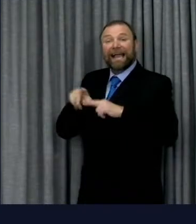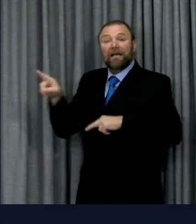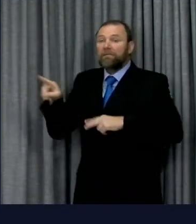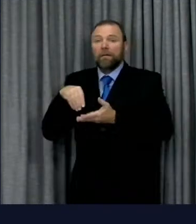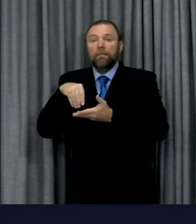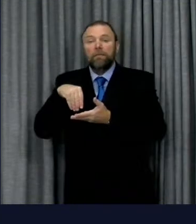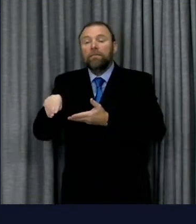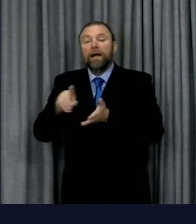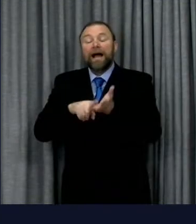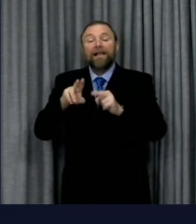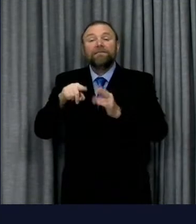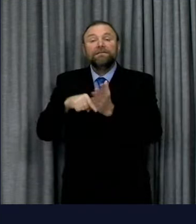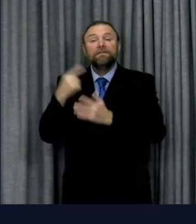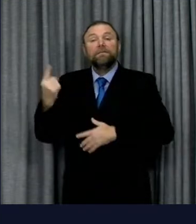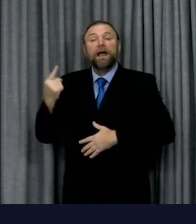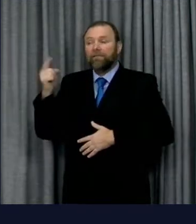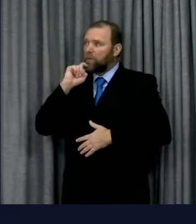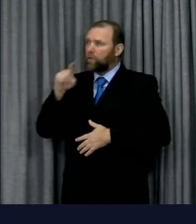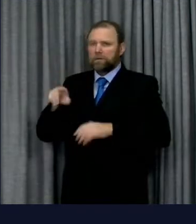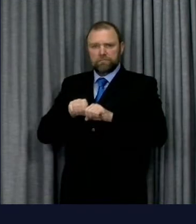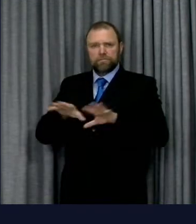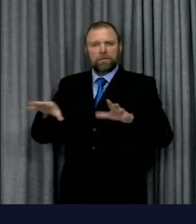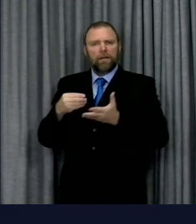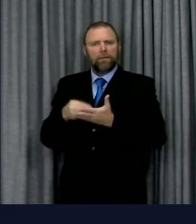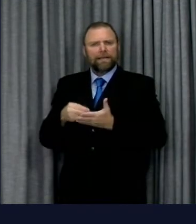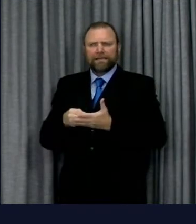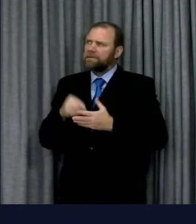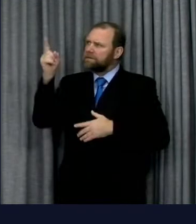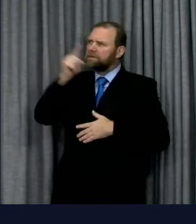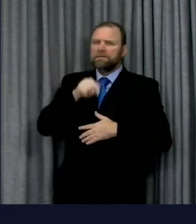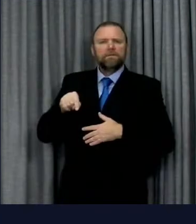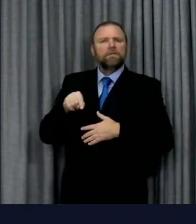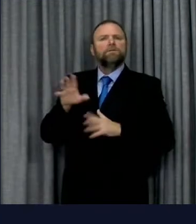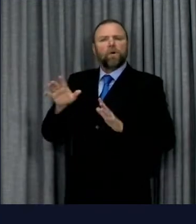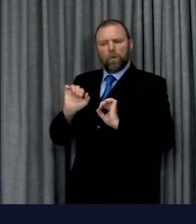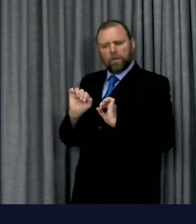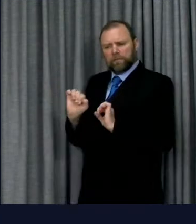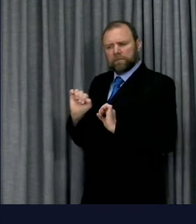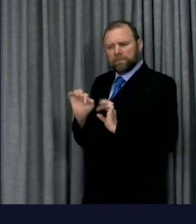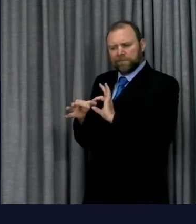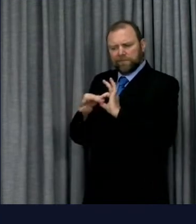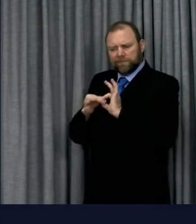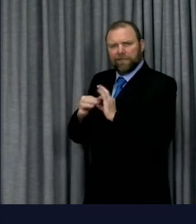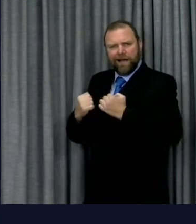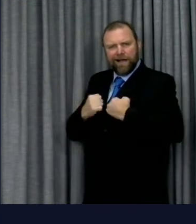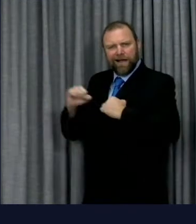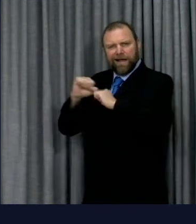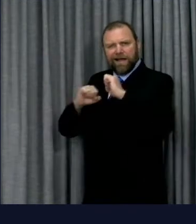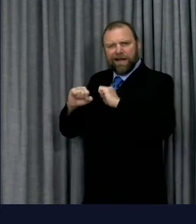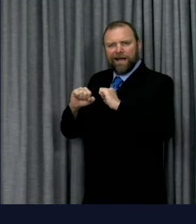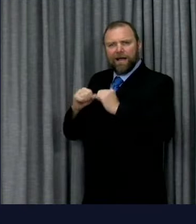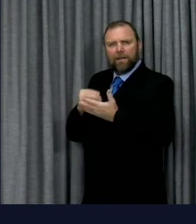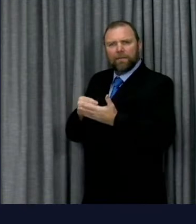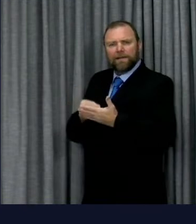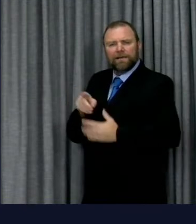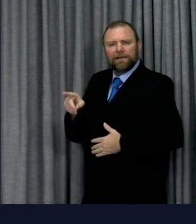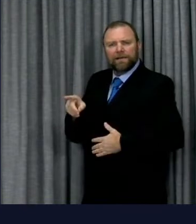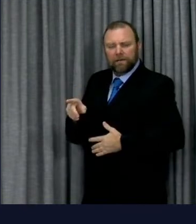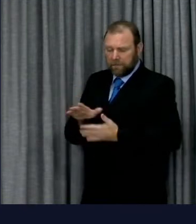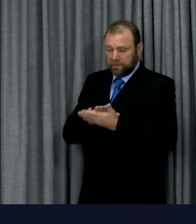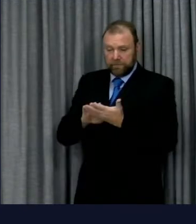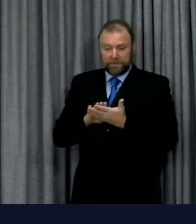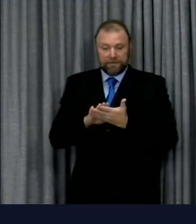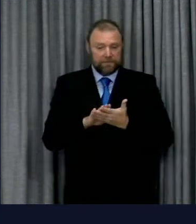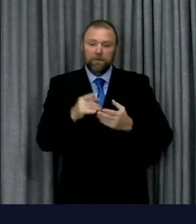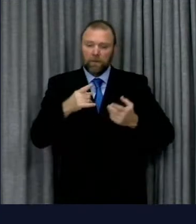wneud i tynnu nôl o roi nhw rad ac am ddim i bobl, mae